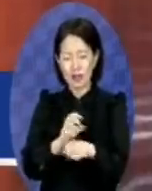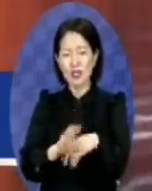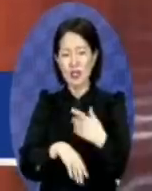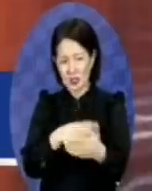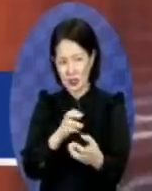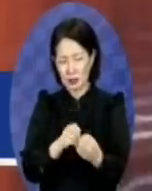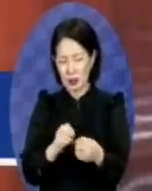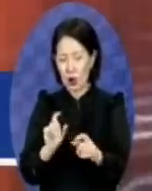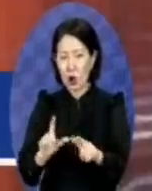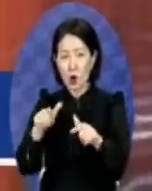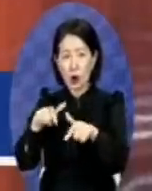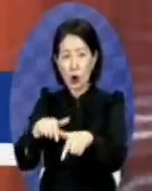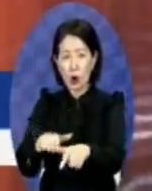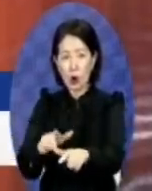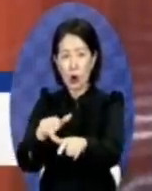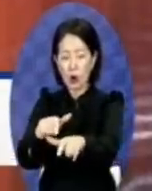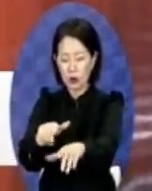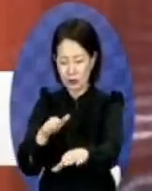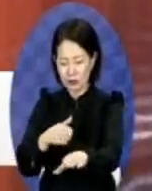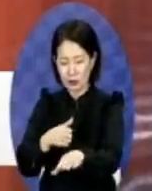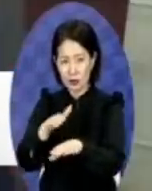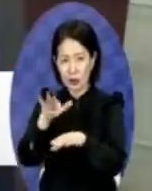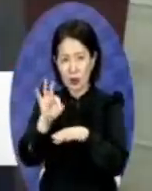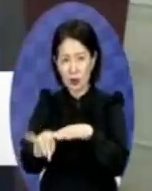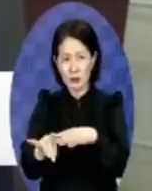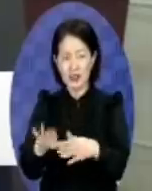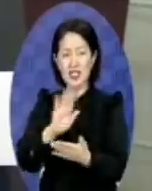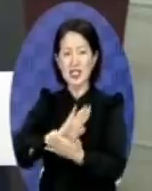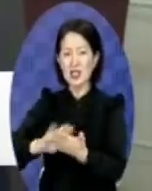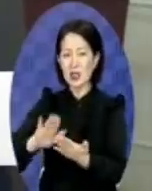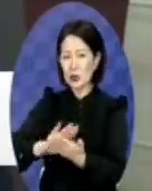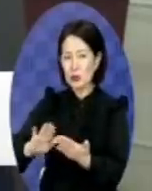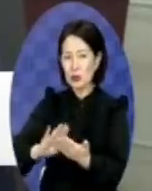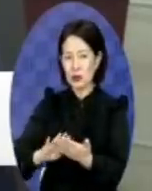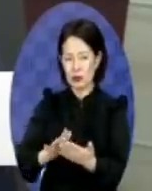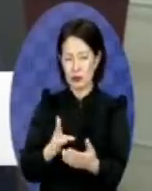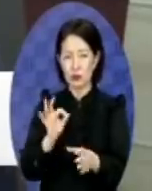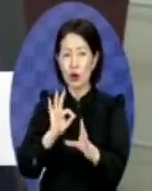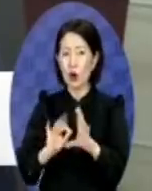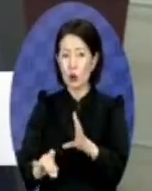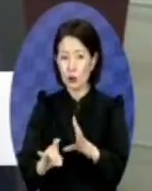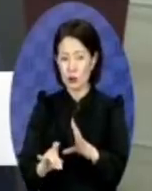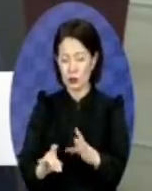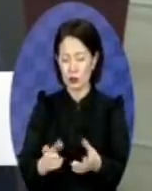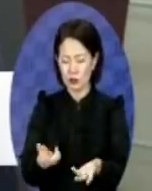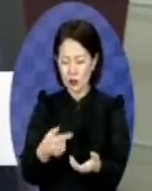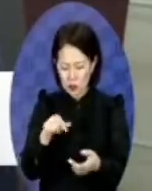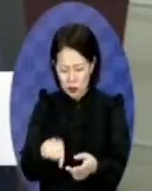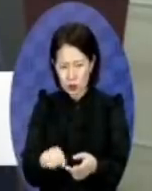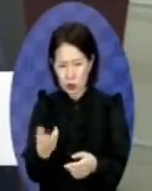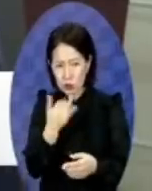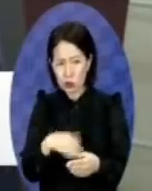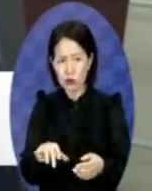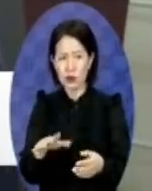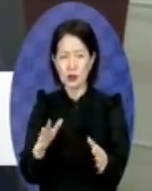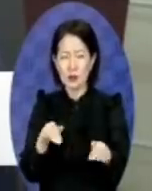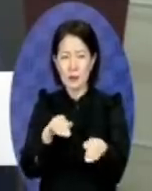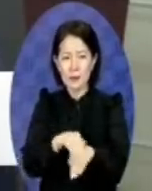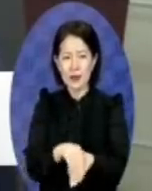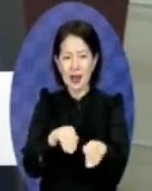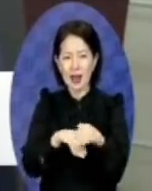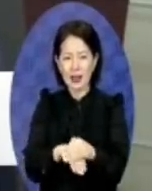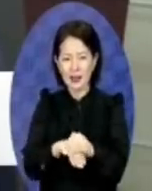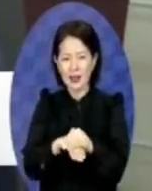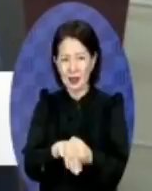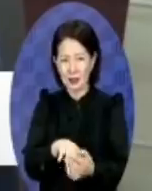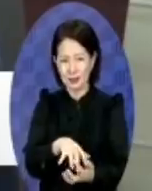Юу гол руу орох төгсгөл хэсэгт бол одоо цэвэршүүлэх байдлаар оруулна гэхээс яг одоо энэ ихний ээлжинд бол энийг хоримтлуулж нөөцлөхөд